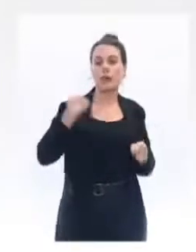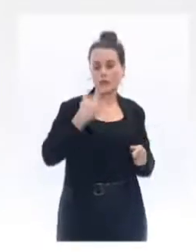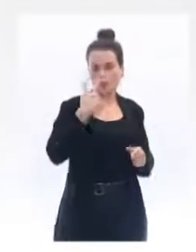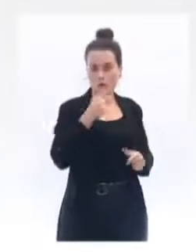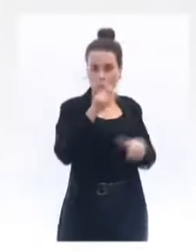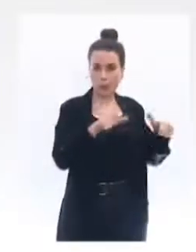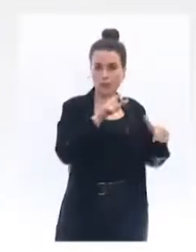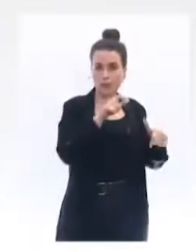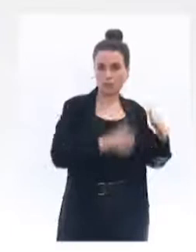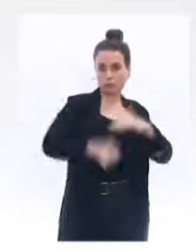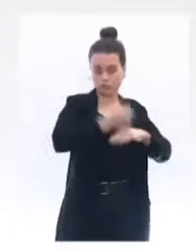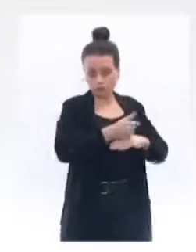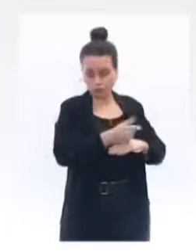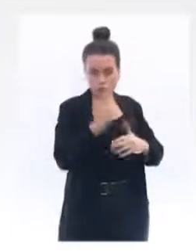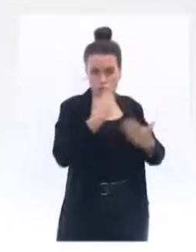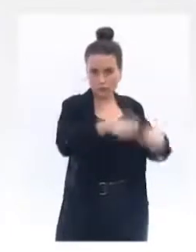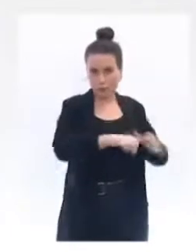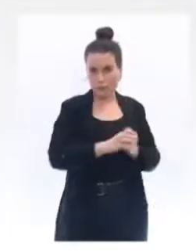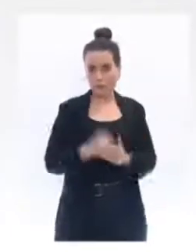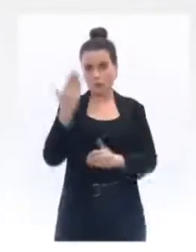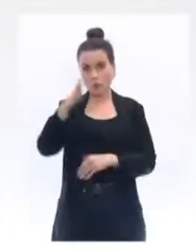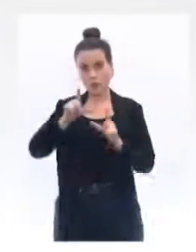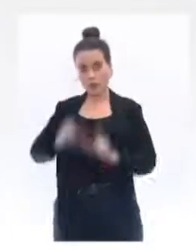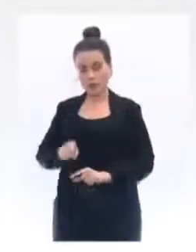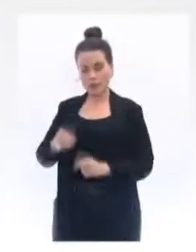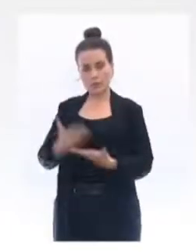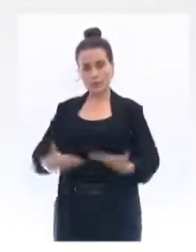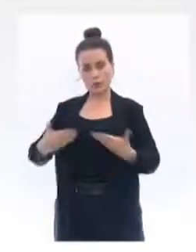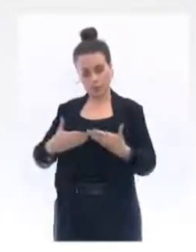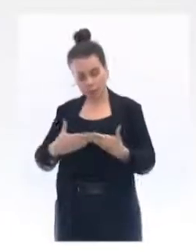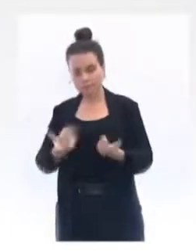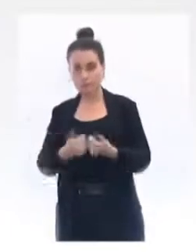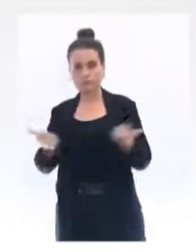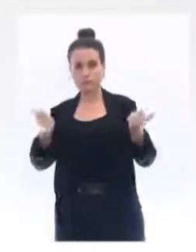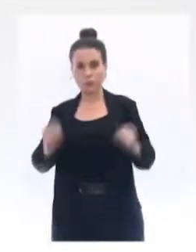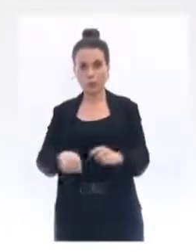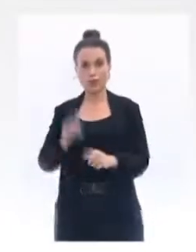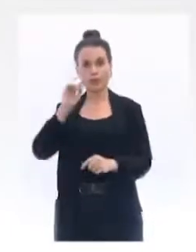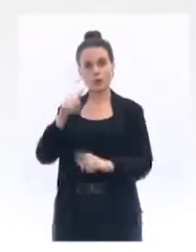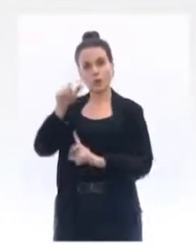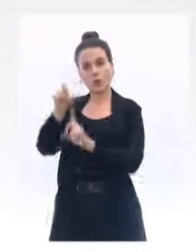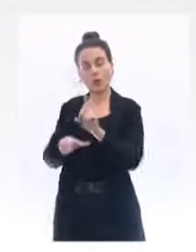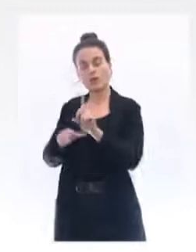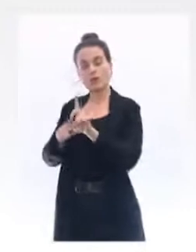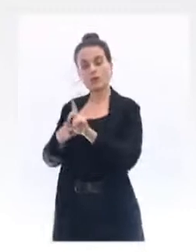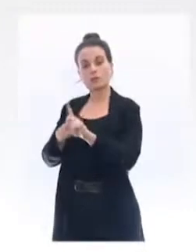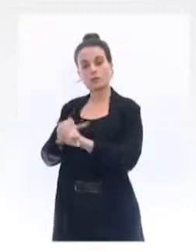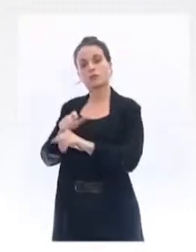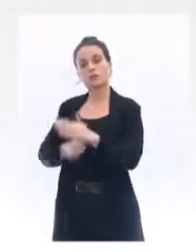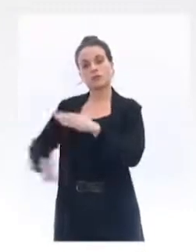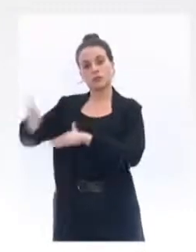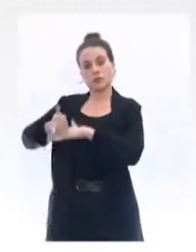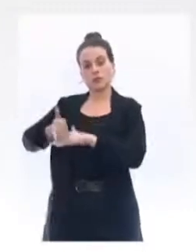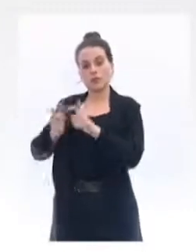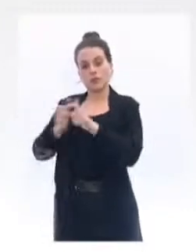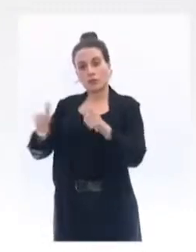dans d'autres lycées la situation peut être différente c'est pourquoi avec les chefs d'établissements nous regardons les syndicats de chefs d'établissement si nous regardons si il y